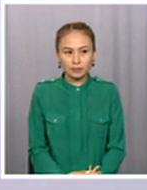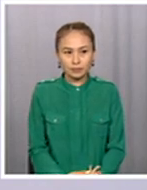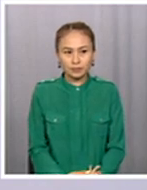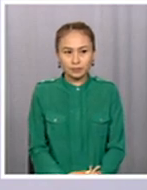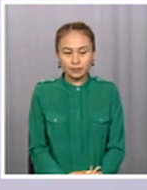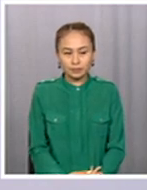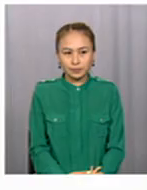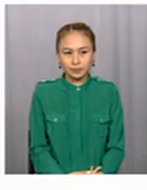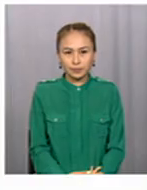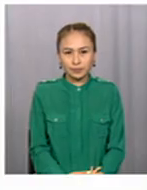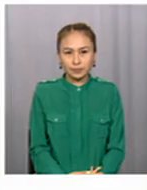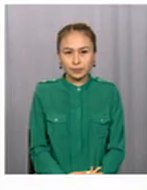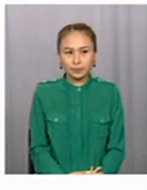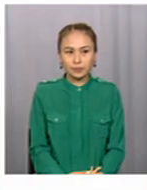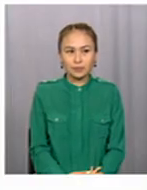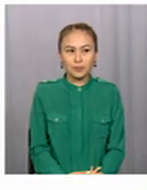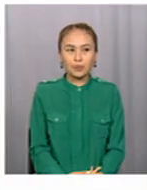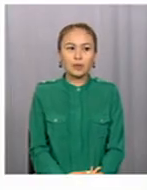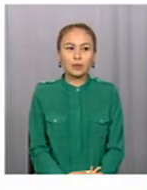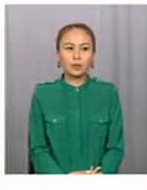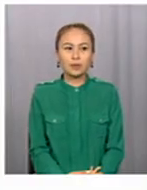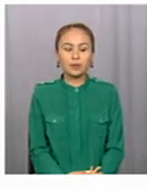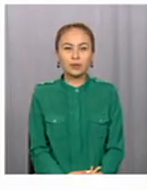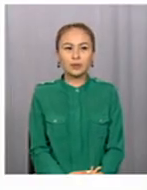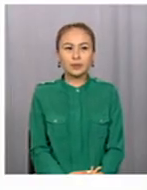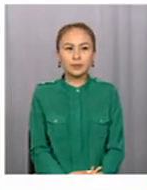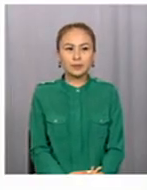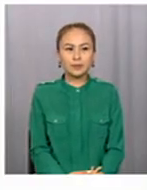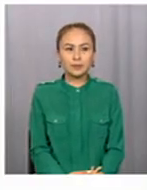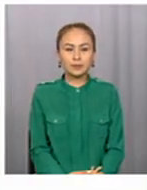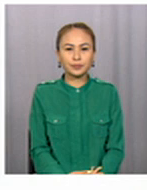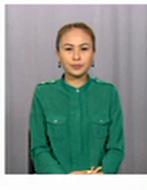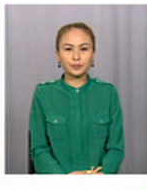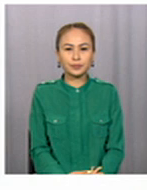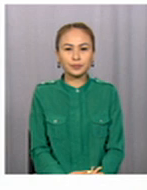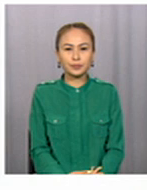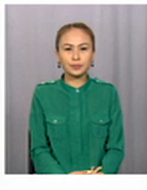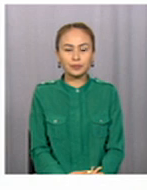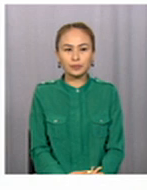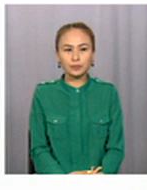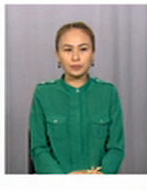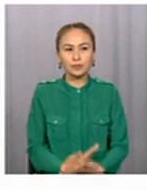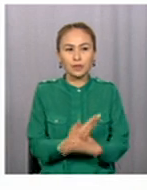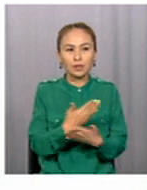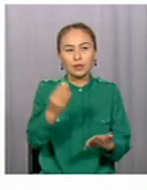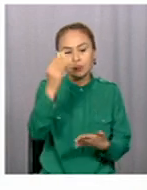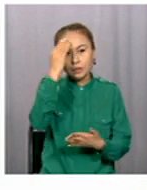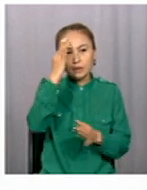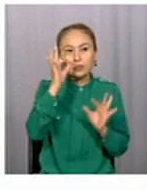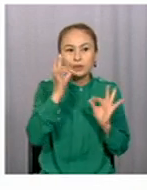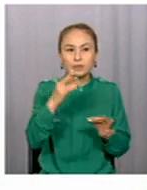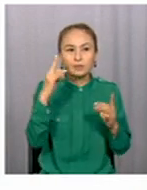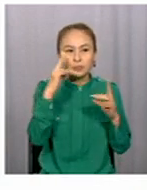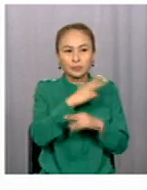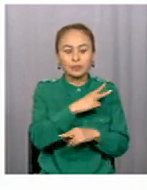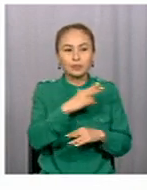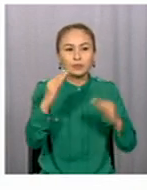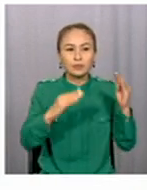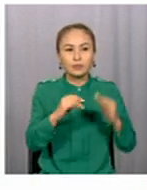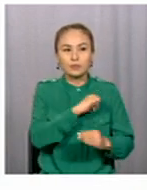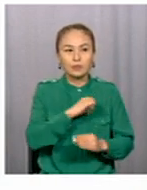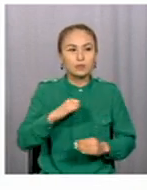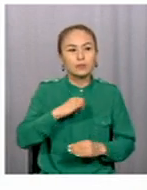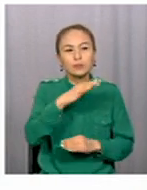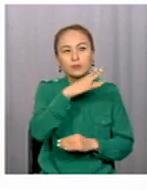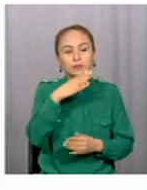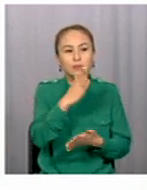Жазып қояйық. Келесі тапсырма. Жалғастырамыз, балар. Мына тұжырым дұрыс па? Қоспаның